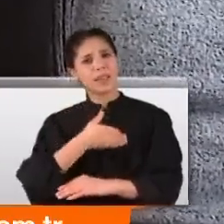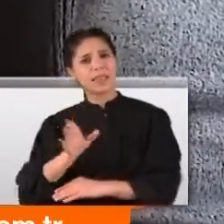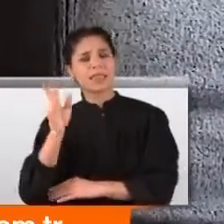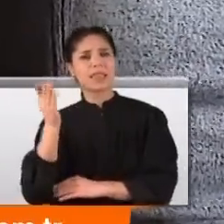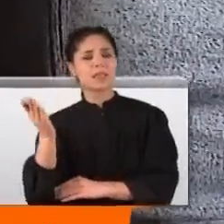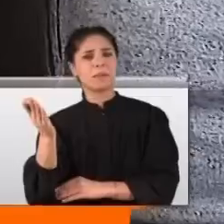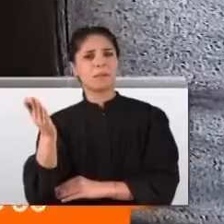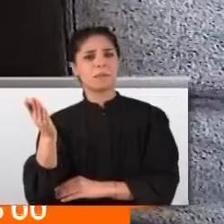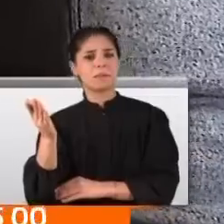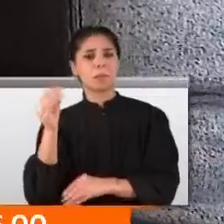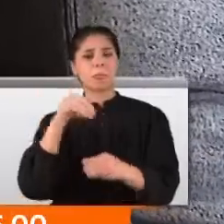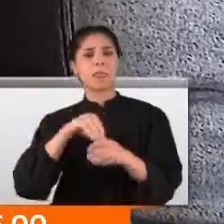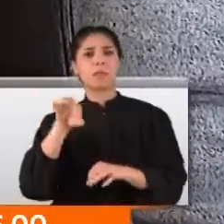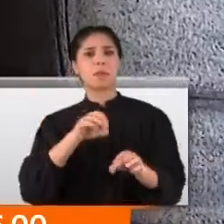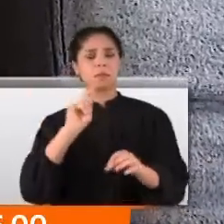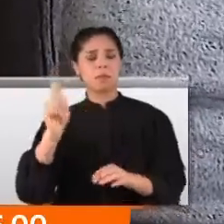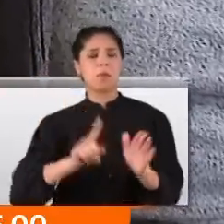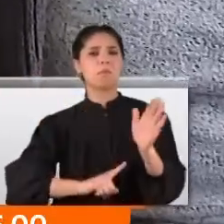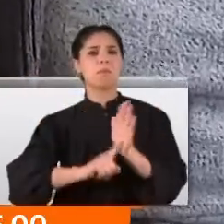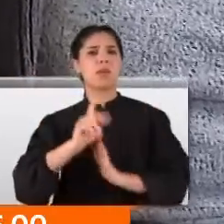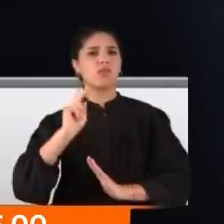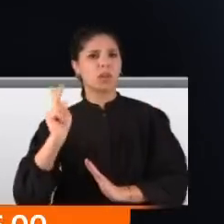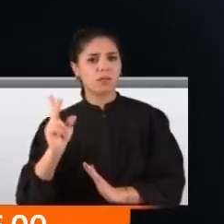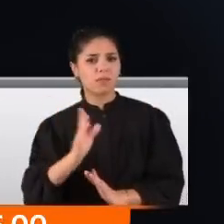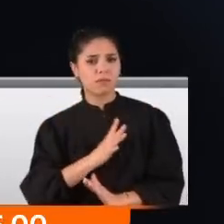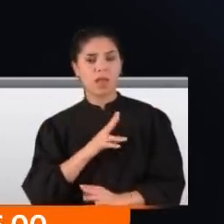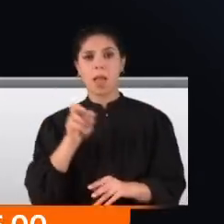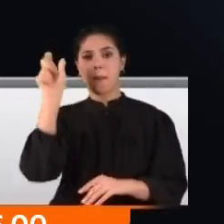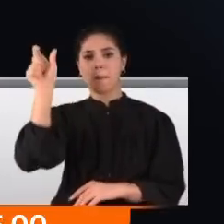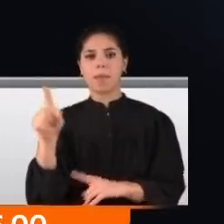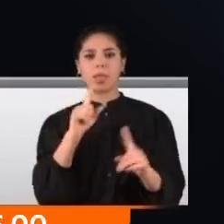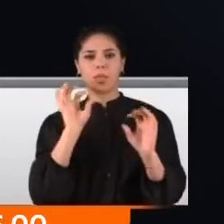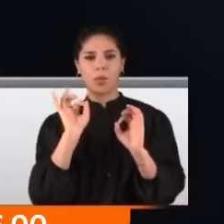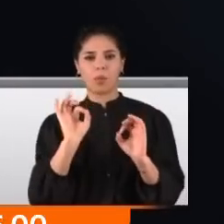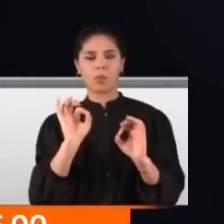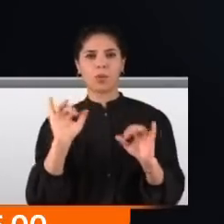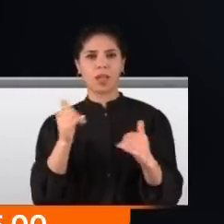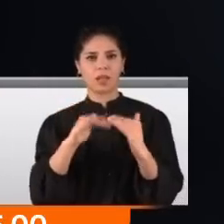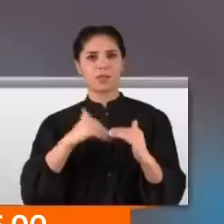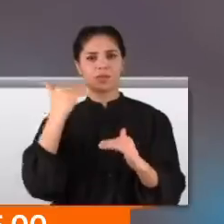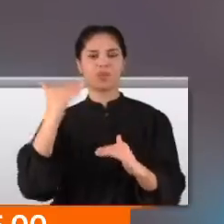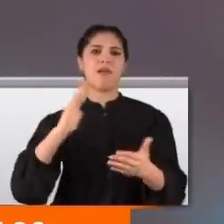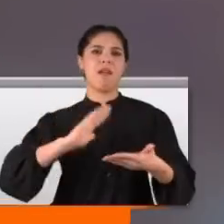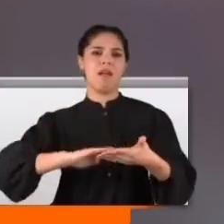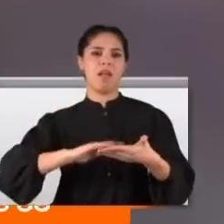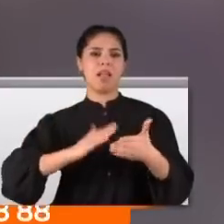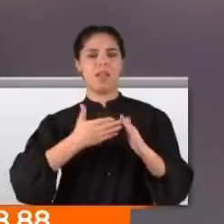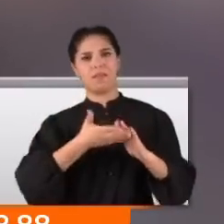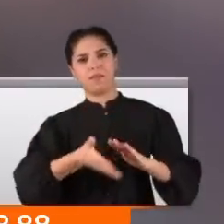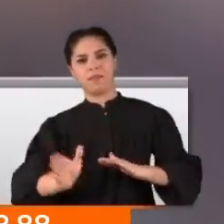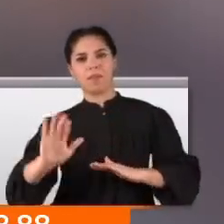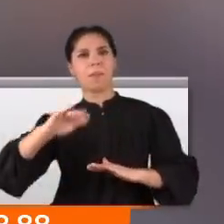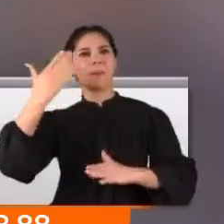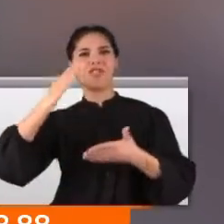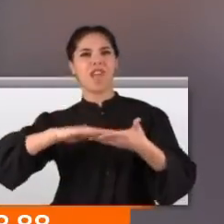gönderdim. İç mimar, başarılı mimarımdı benim. Pelin o gece doğum günü kutlamasının ardından arkadaşının evinden çıktı. Başka